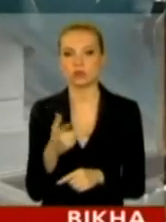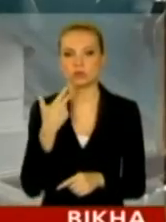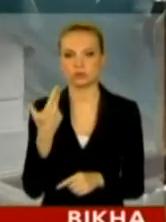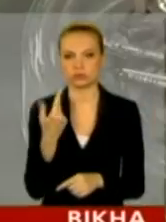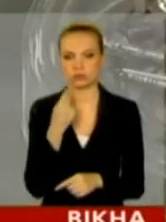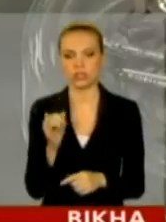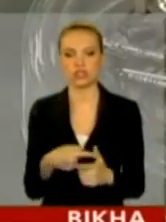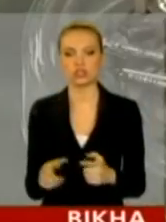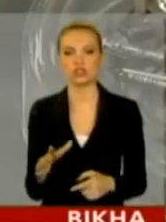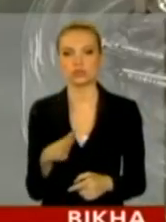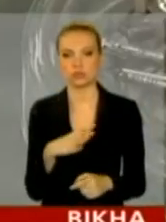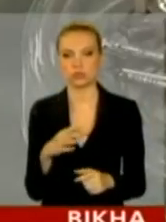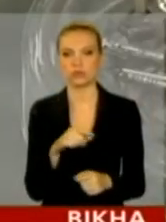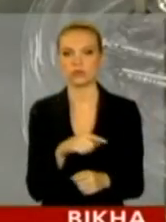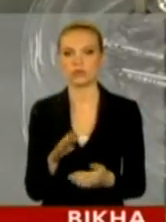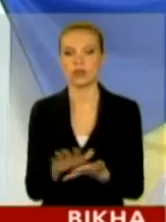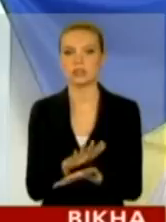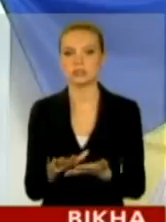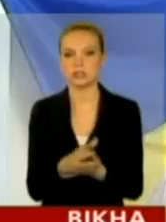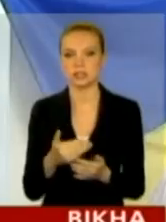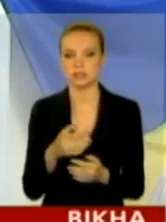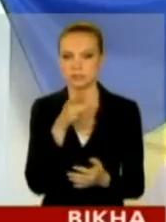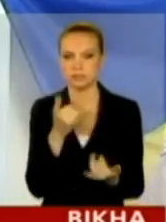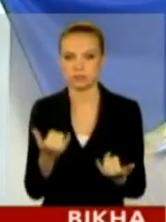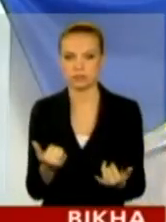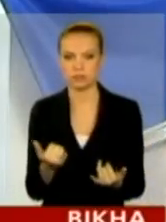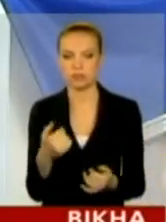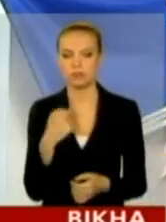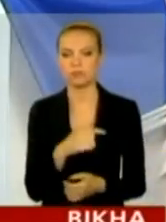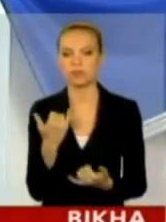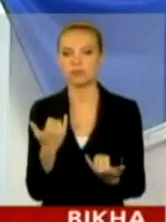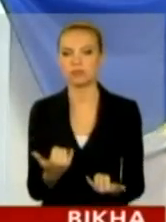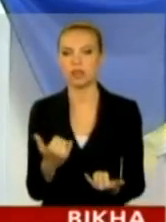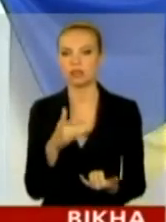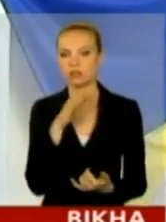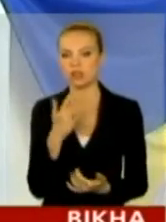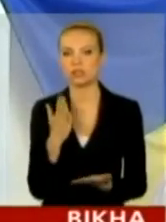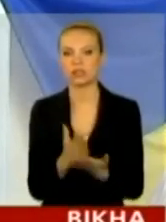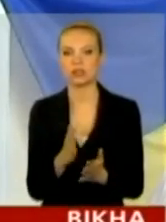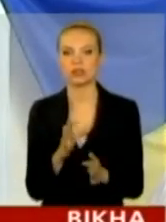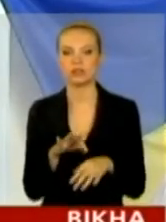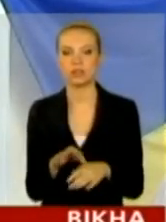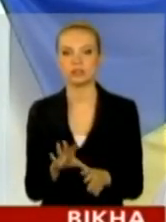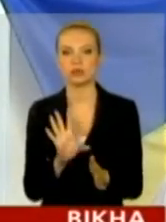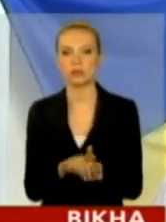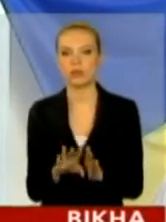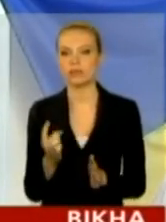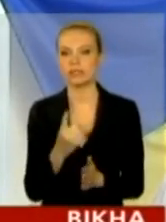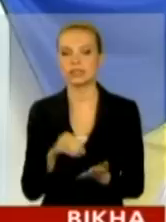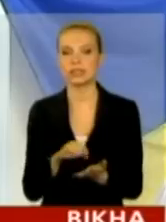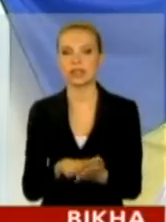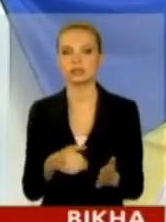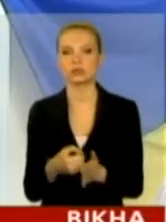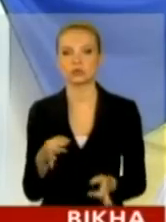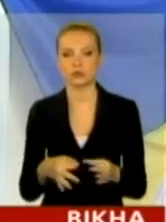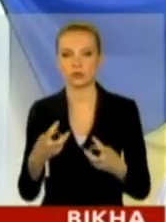ввів, і чи був антистетик задавненим. На даний час просто є внесено провадження в єдиний реєстр досудових розслідувань,